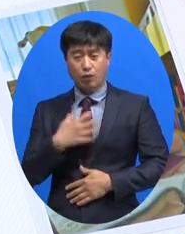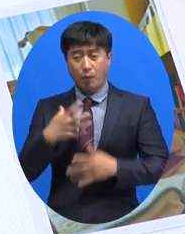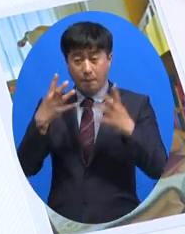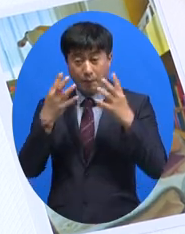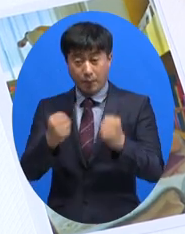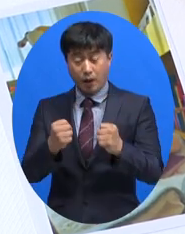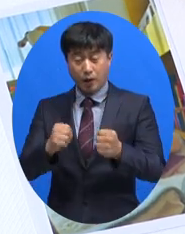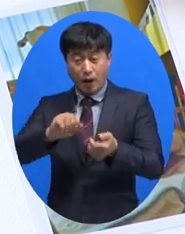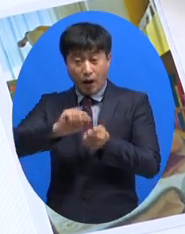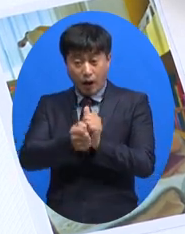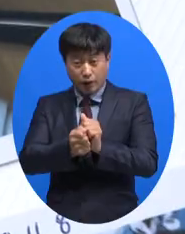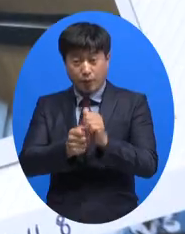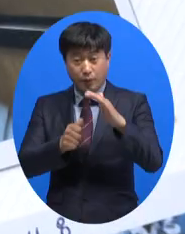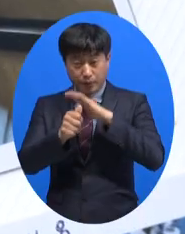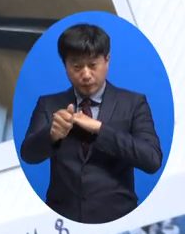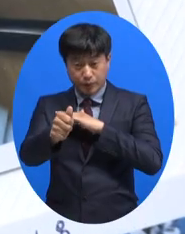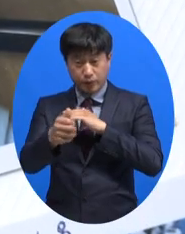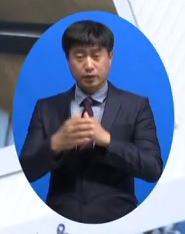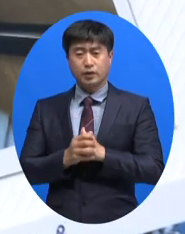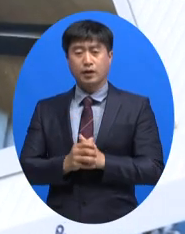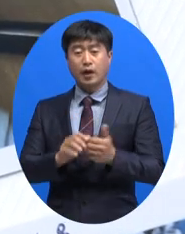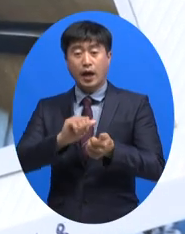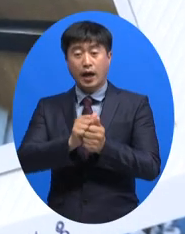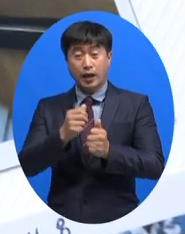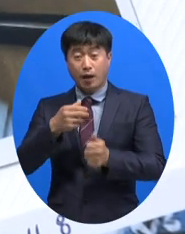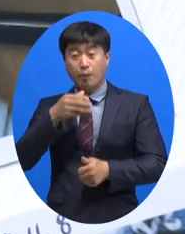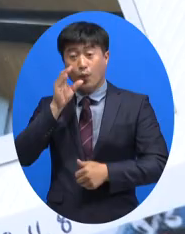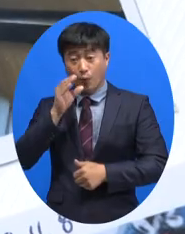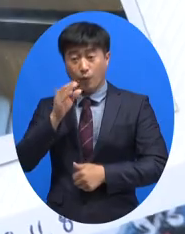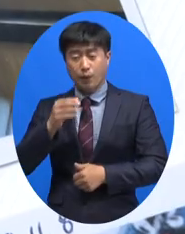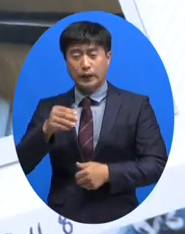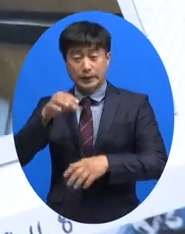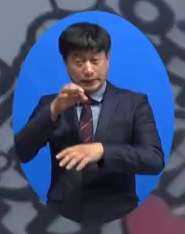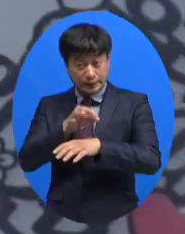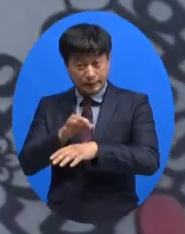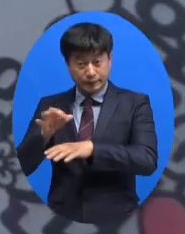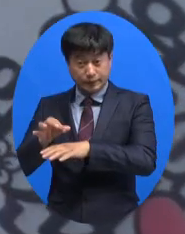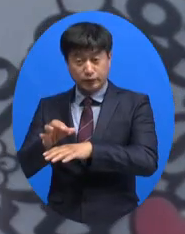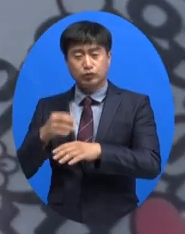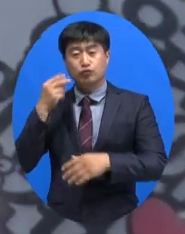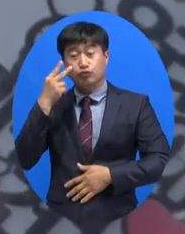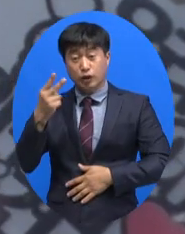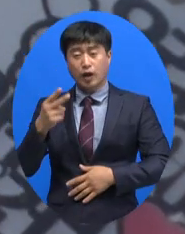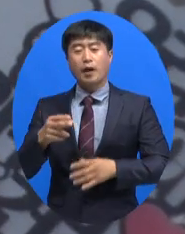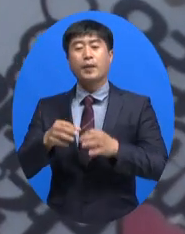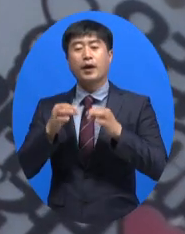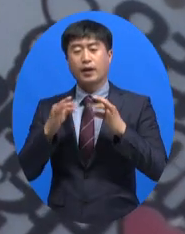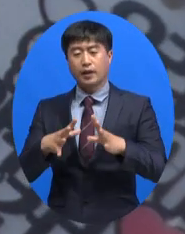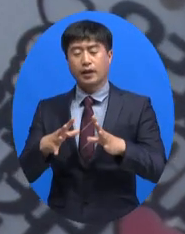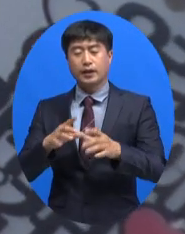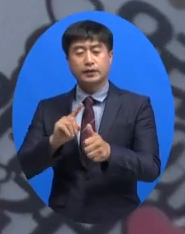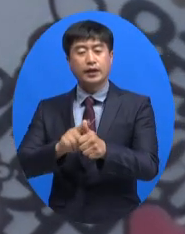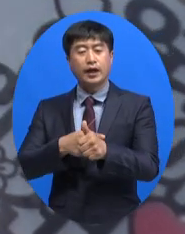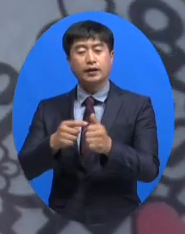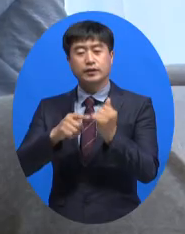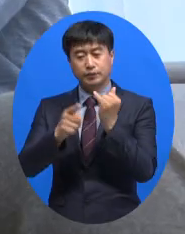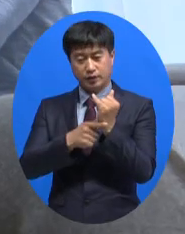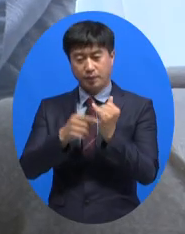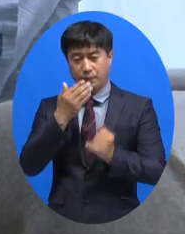지푸라기라도 잡고 싶은 심정으로 한의원 문을 두드렸고 한약을 먹고 침치료를 받은 후 두 달 만에 자연 임신에